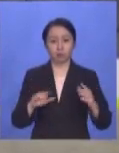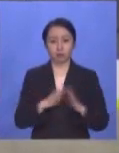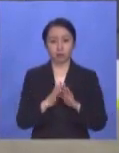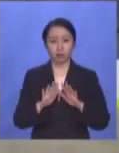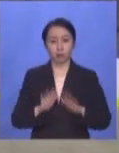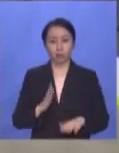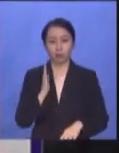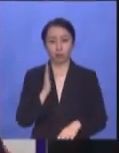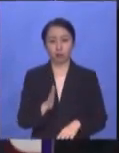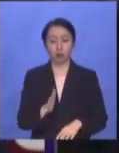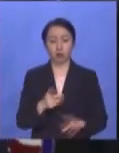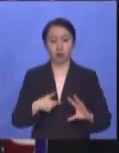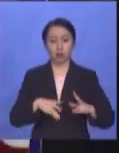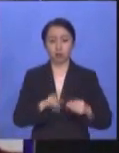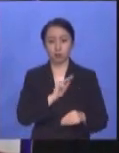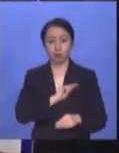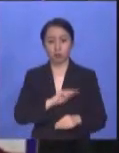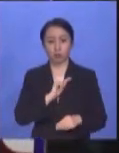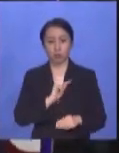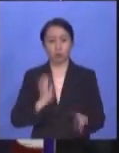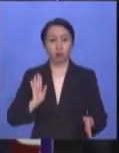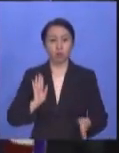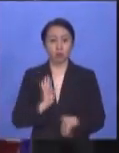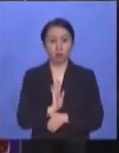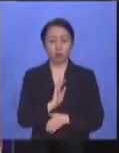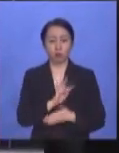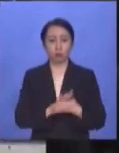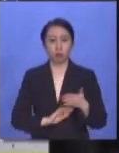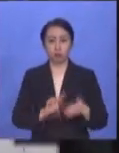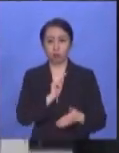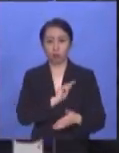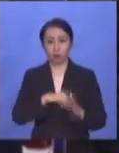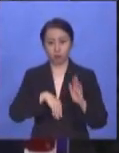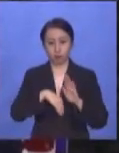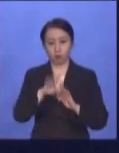пункте. Дали положительную оценку работе и поручили продолжить работы по благоустройству села.